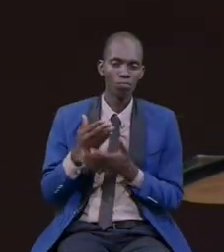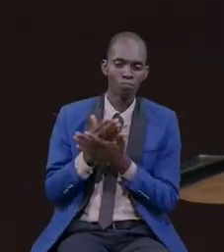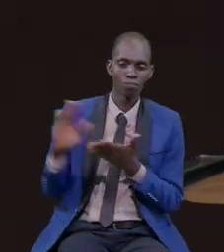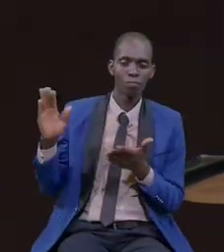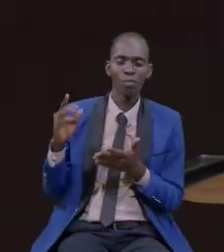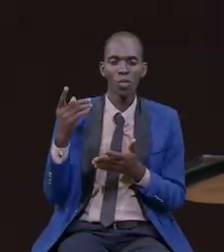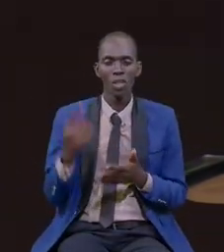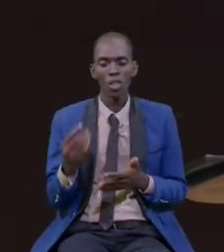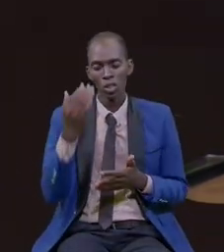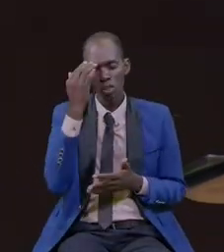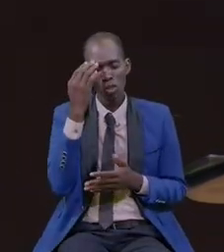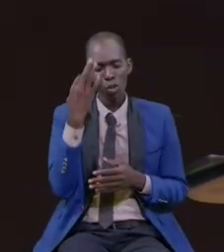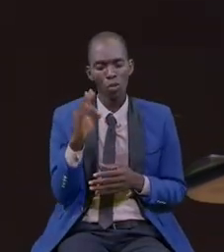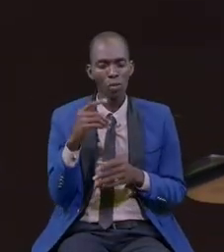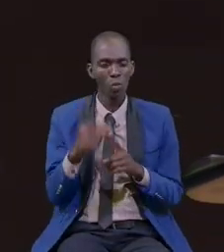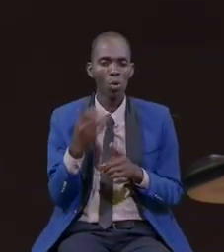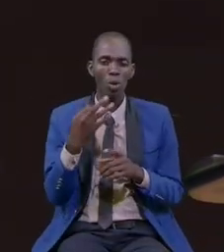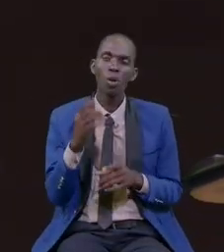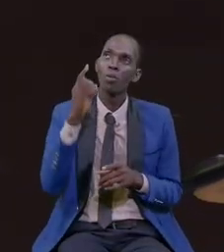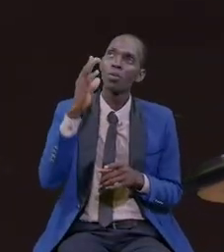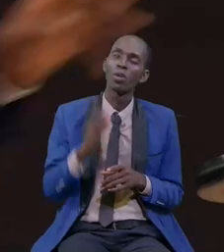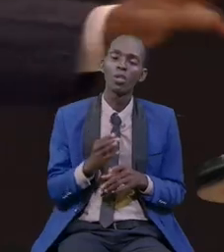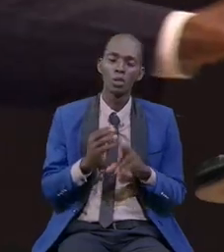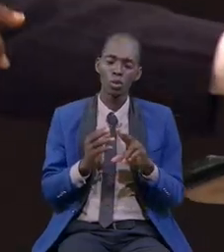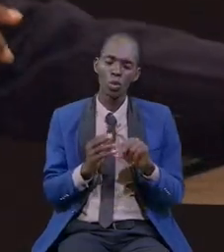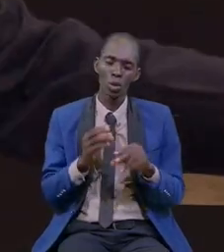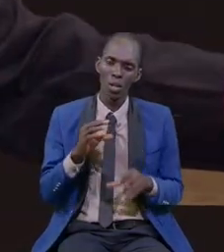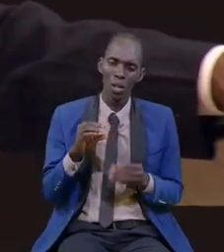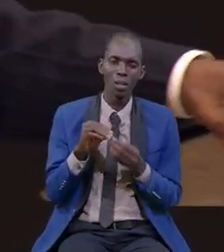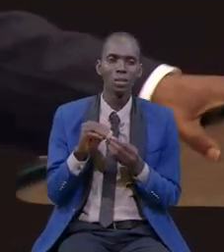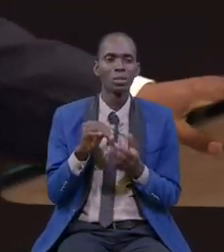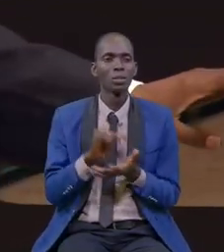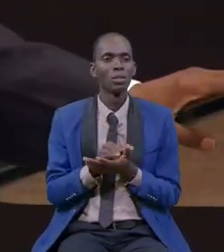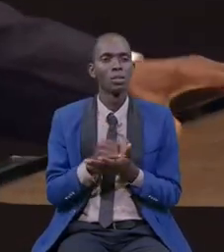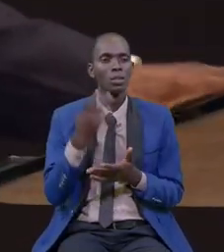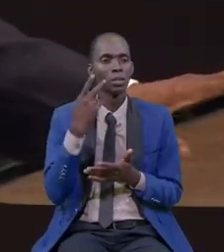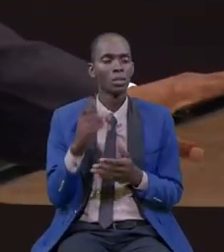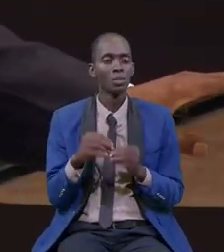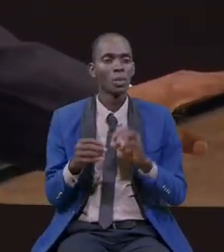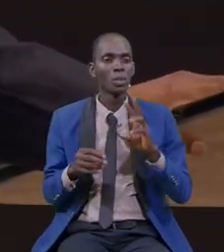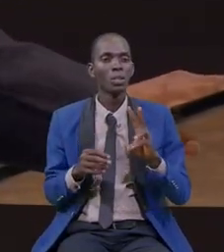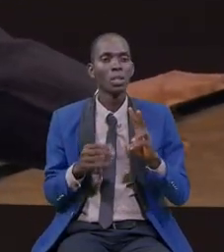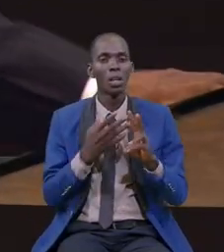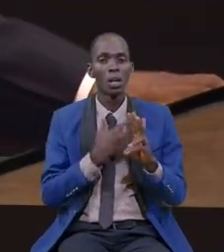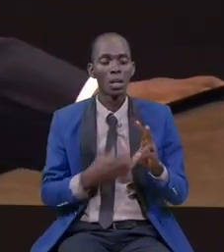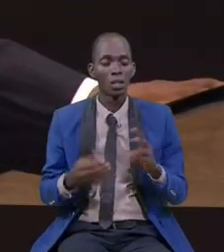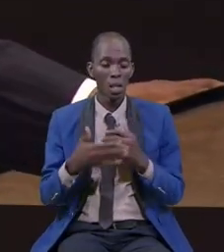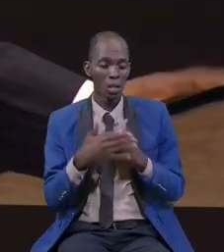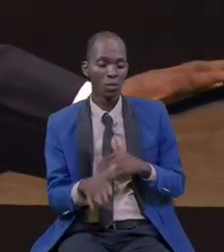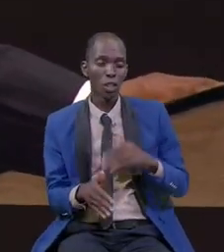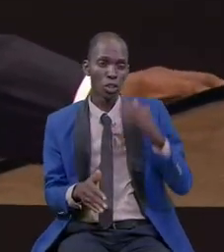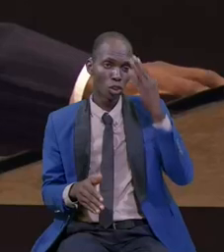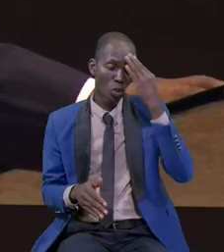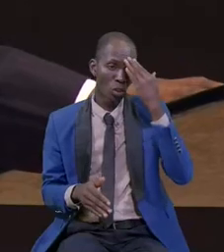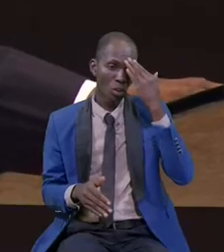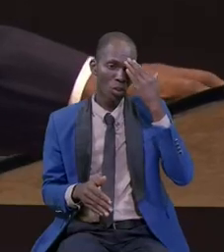Dieu c'est ce que vous devez ajouter à votre foi regardez le verset 6 le verset 6 à la connaissance la science plutôt bien sûr